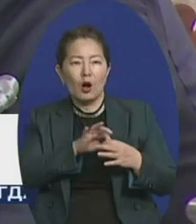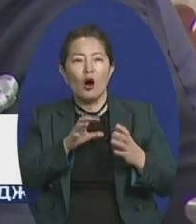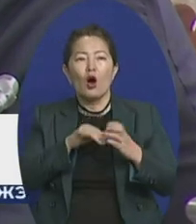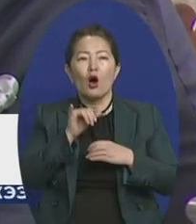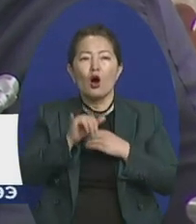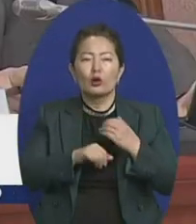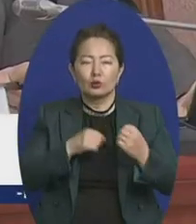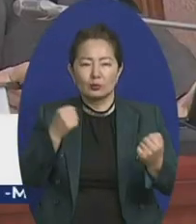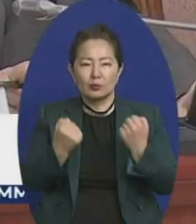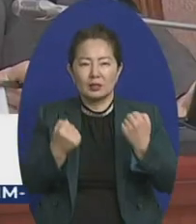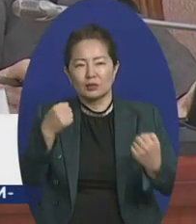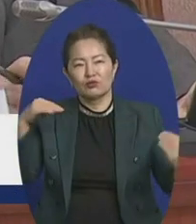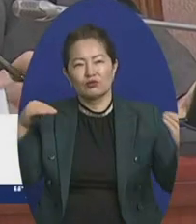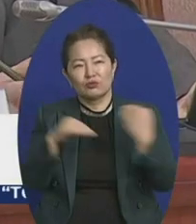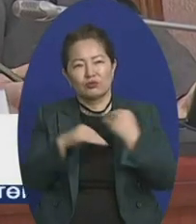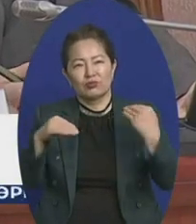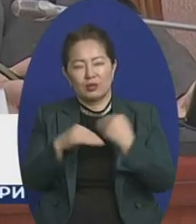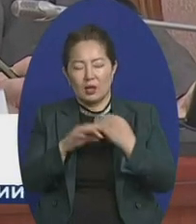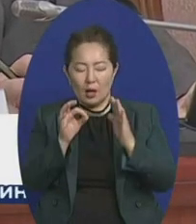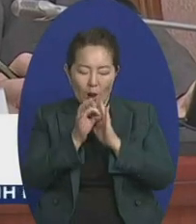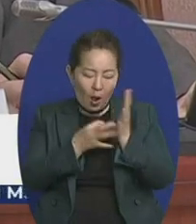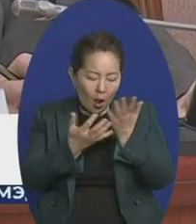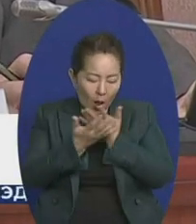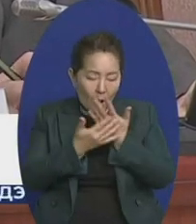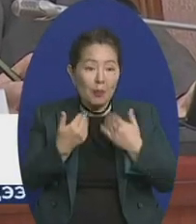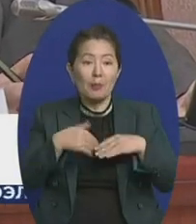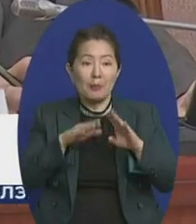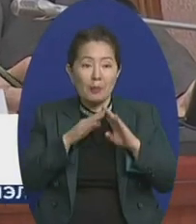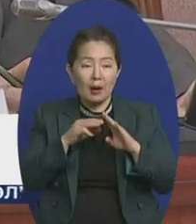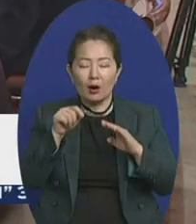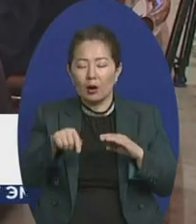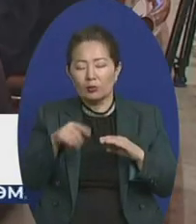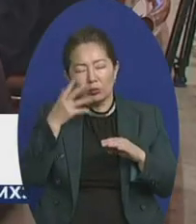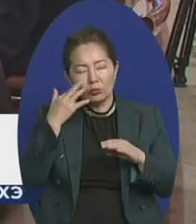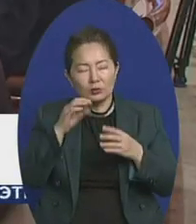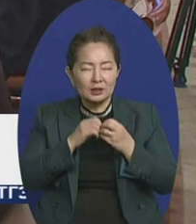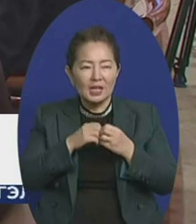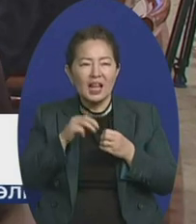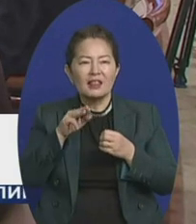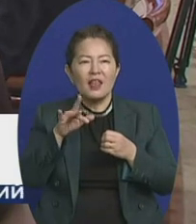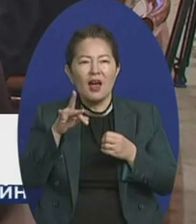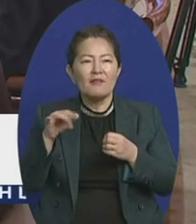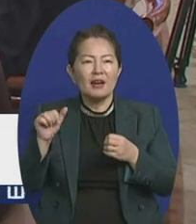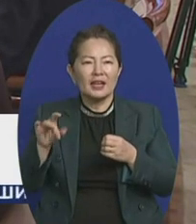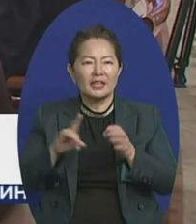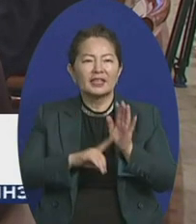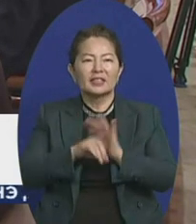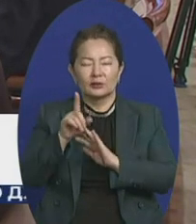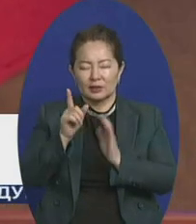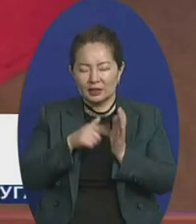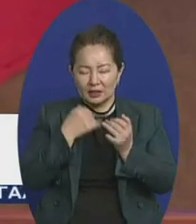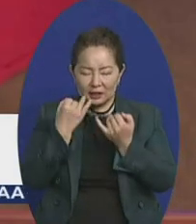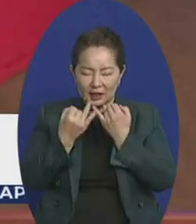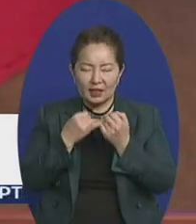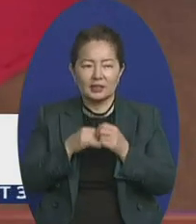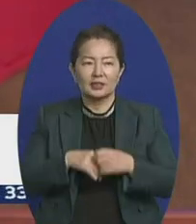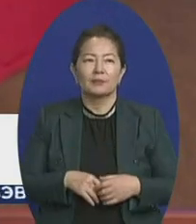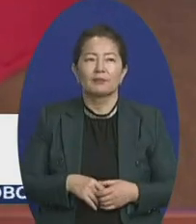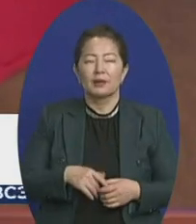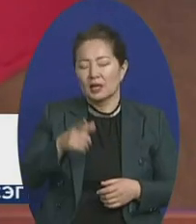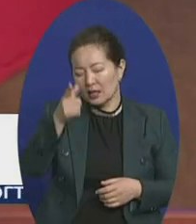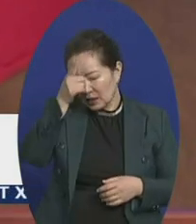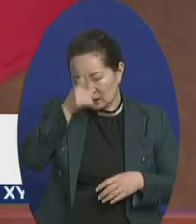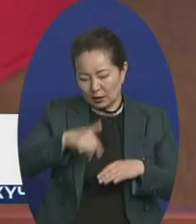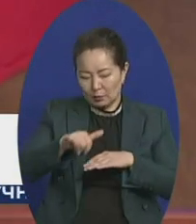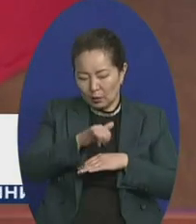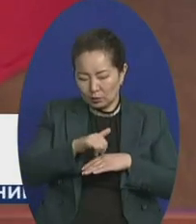хилцээрийг байгуулсан. Ойрын үед дээрх хилцээрийг ажил хэрэг болгож тээвэрлэлтийг эхлүүлэхээр талууд өнөөдрийн уулзалтаар ярилцлаа. За, Герман улсад олон